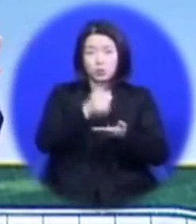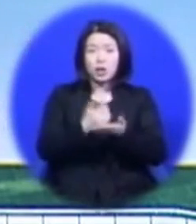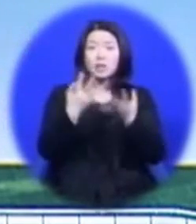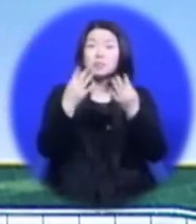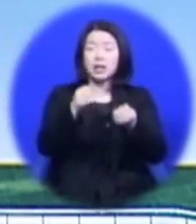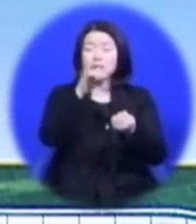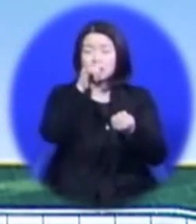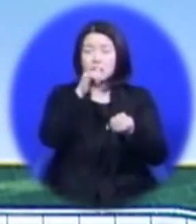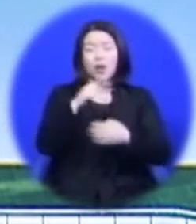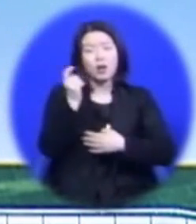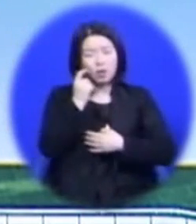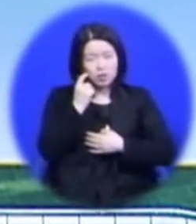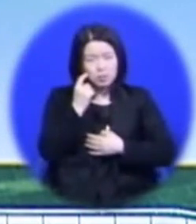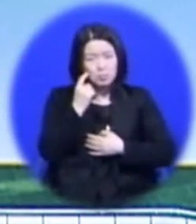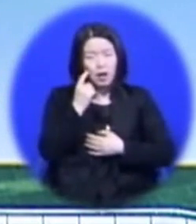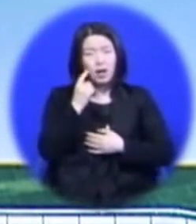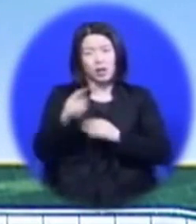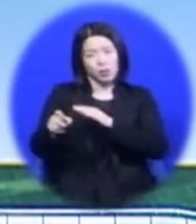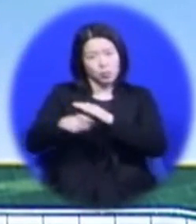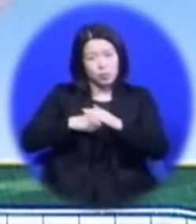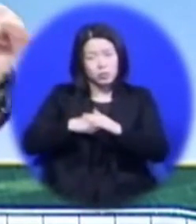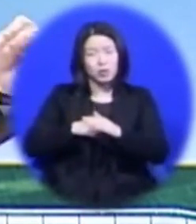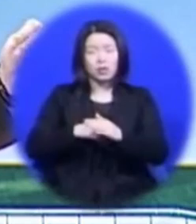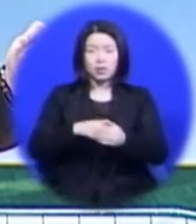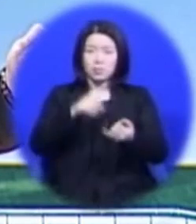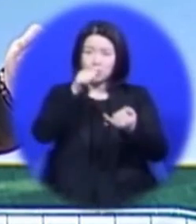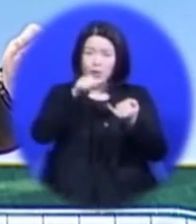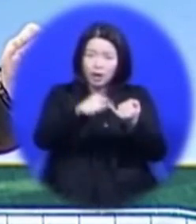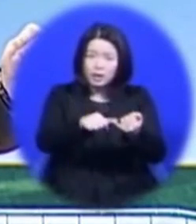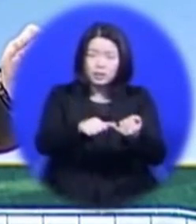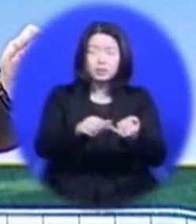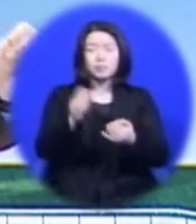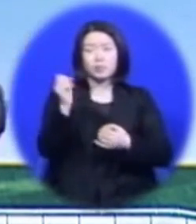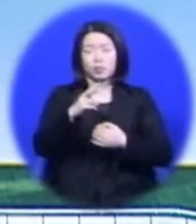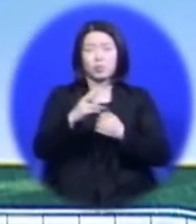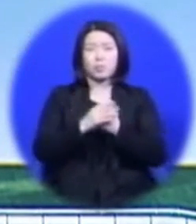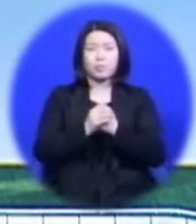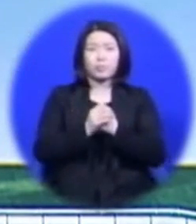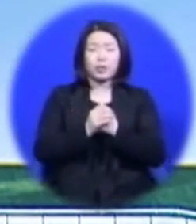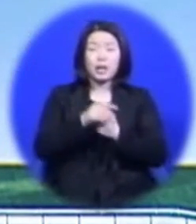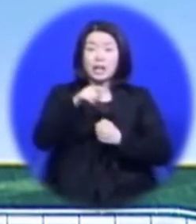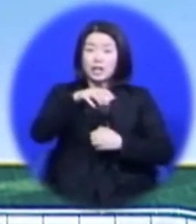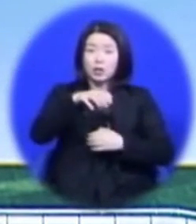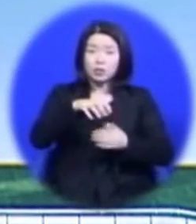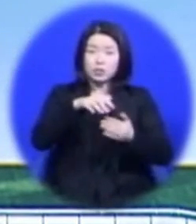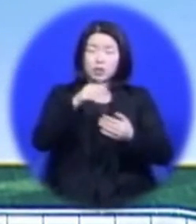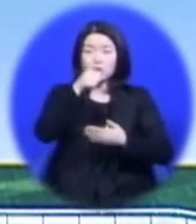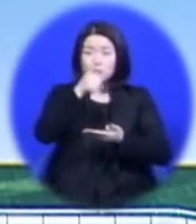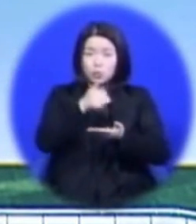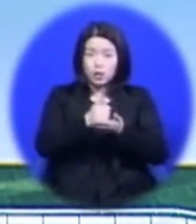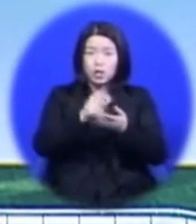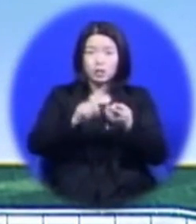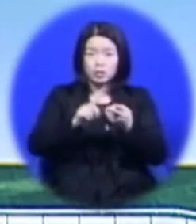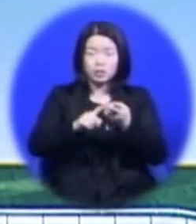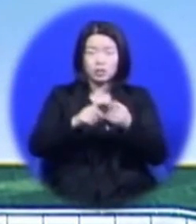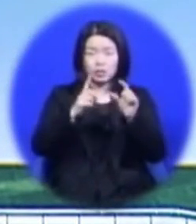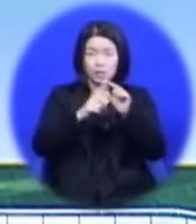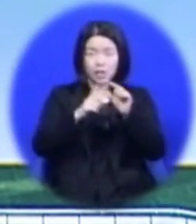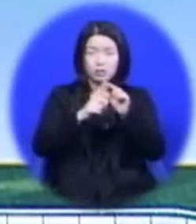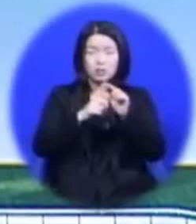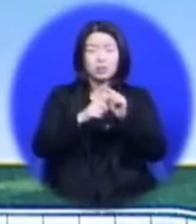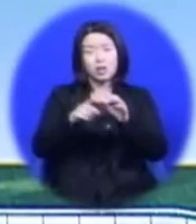죄고 도적질도 죄고 간음도 죄고. 그런데 여기서 말하는 죄는 그런